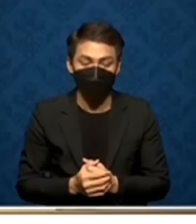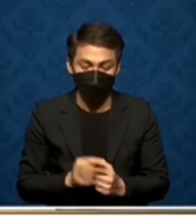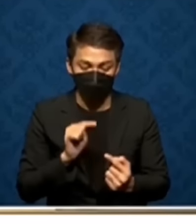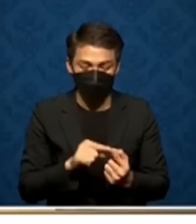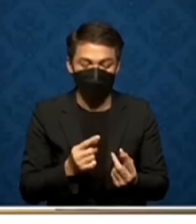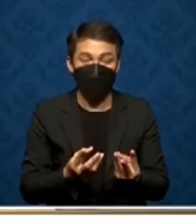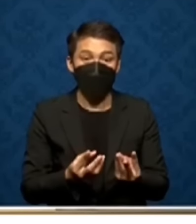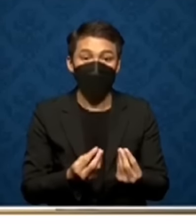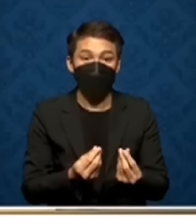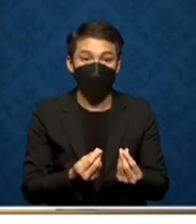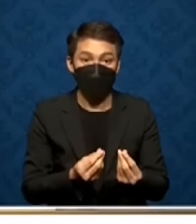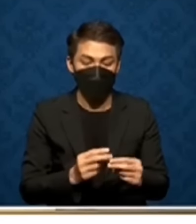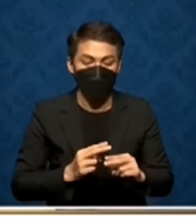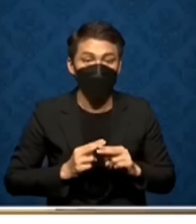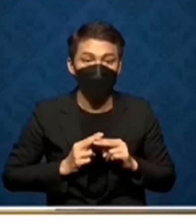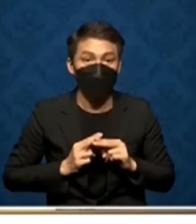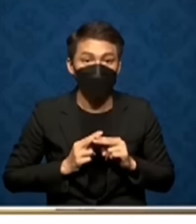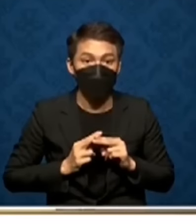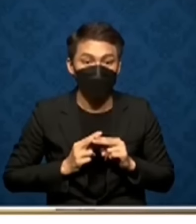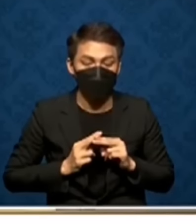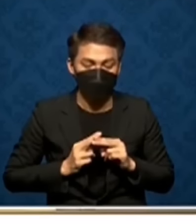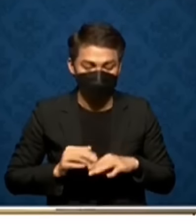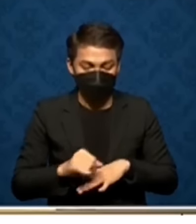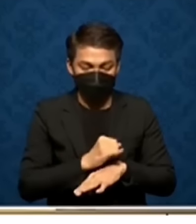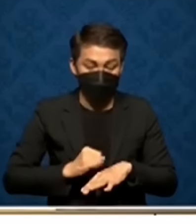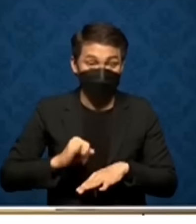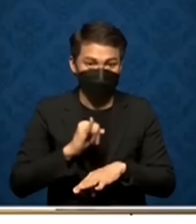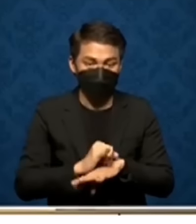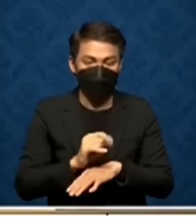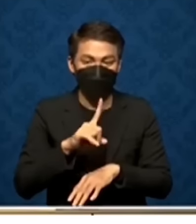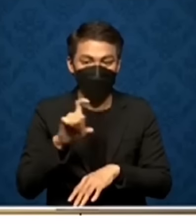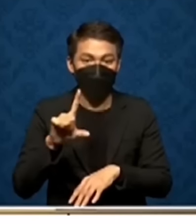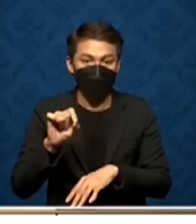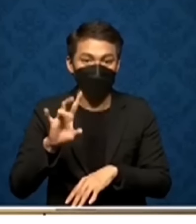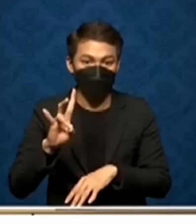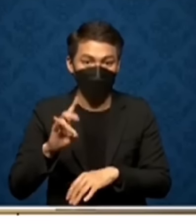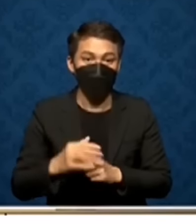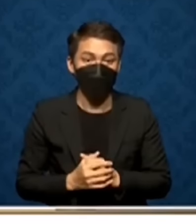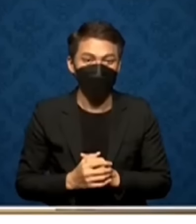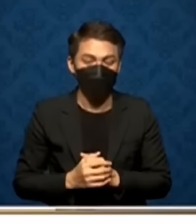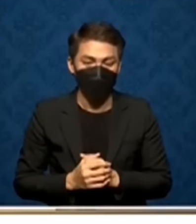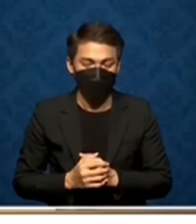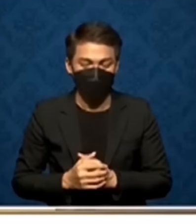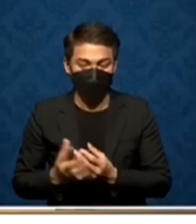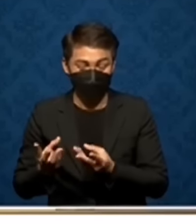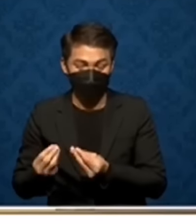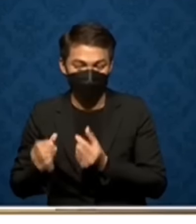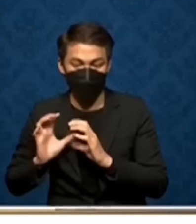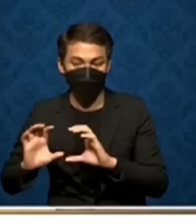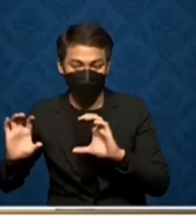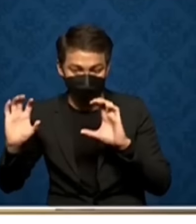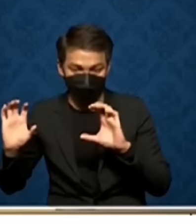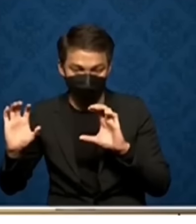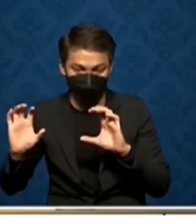ที่เป็นที่ดินของเอกชน128ล้านไร่กับที่ดินที่เป็นที่ของรัฐเนี่ย